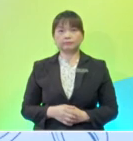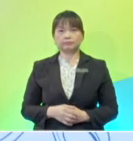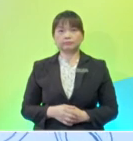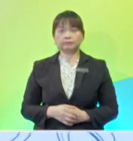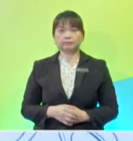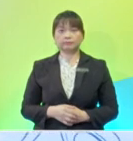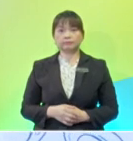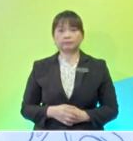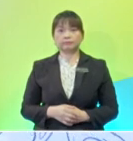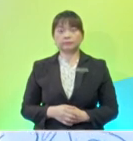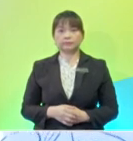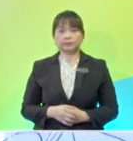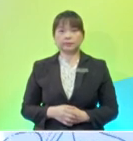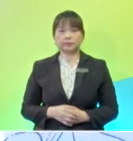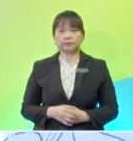ya